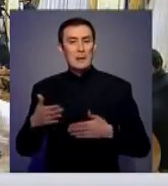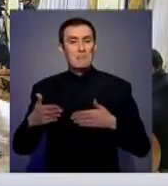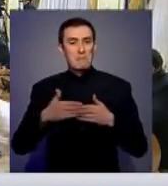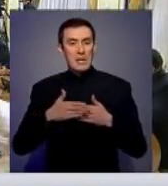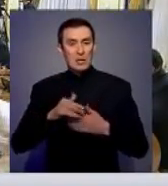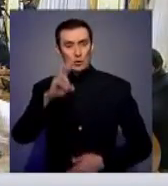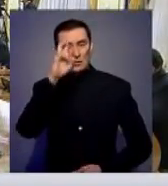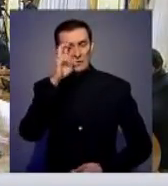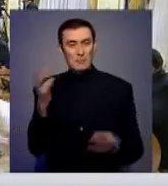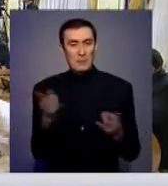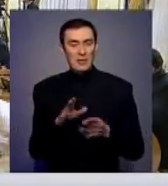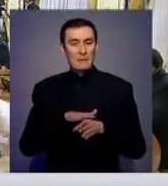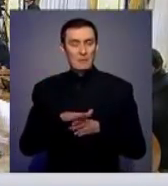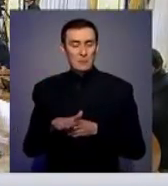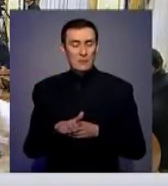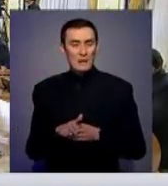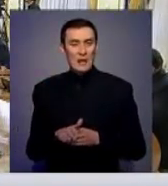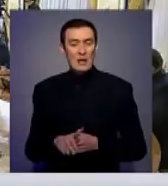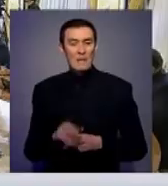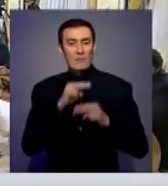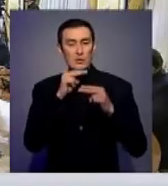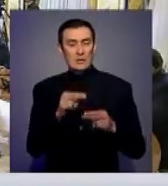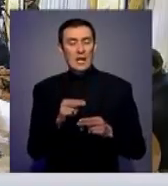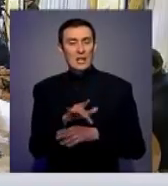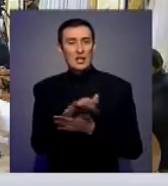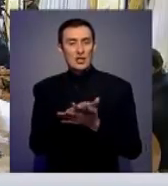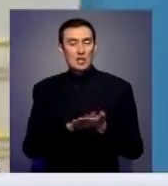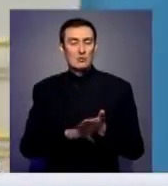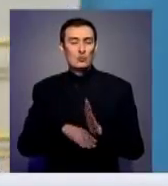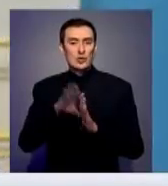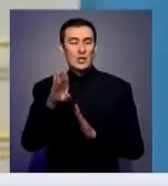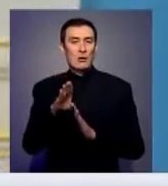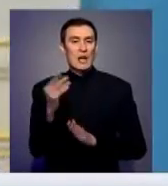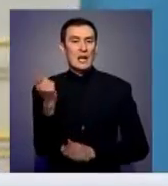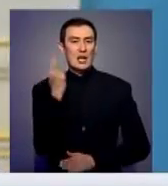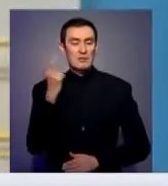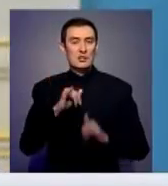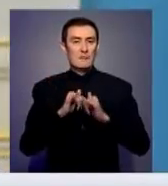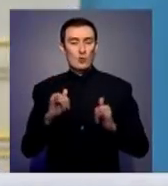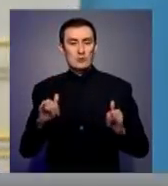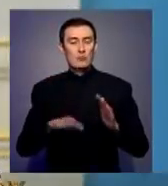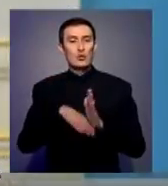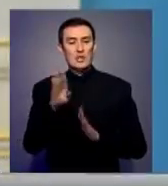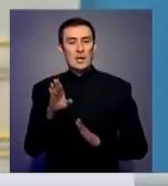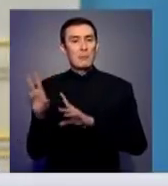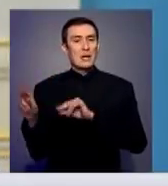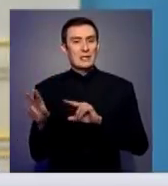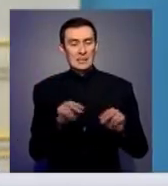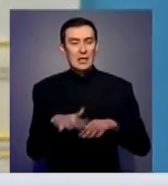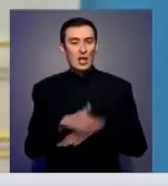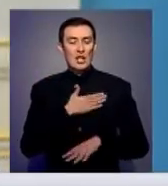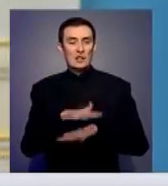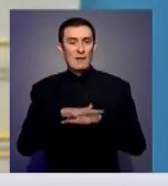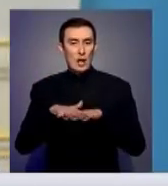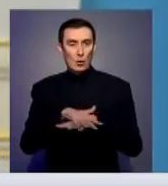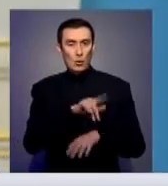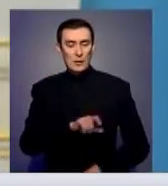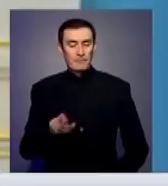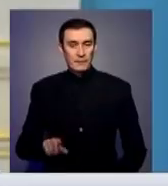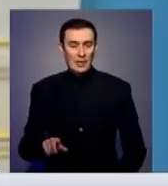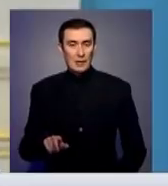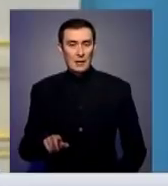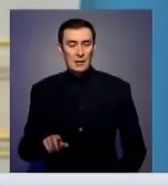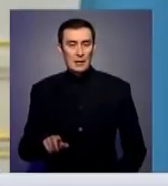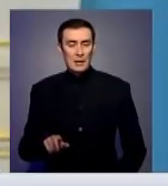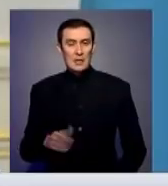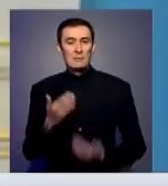страной. Они сфокусированы на дальнейшем обеспечении экономического роста, улучшении благосостояния нашего народа.